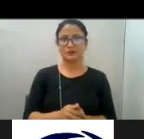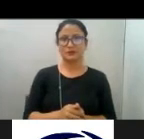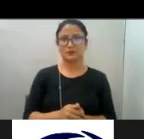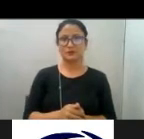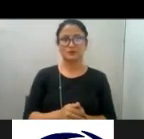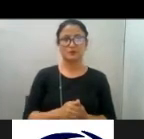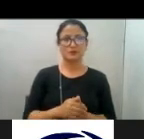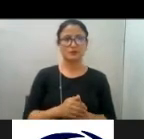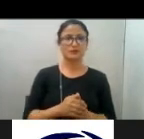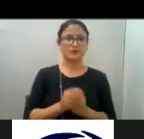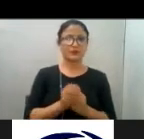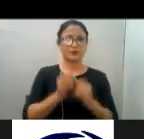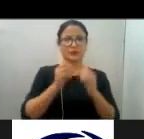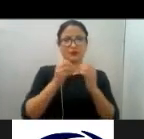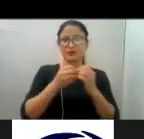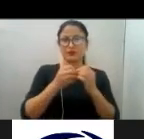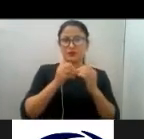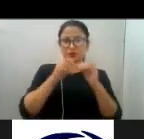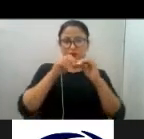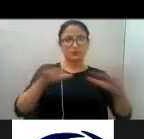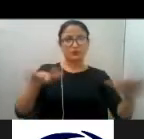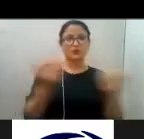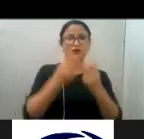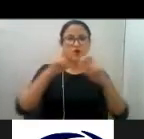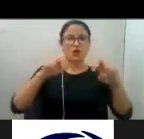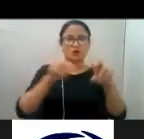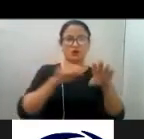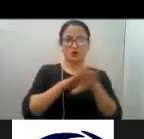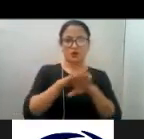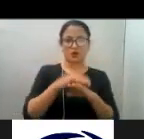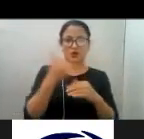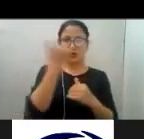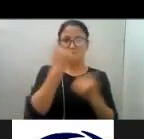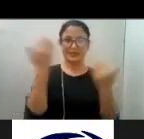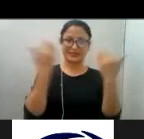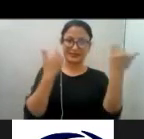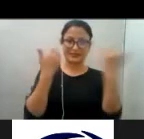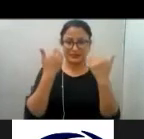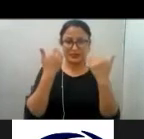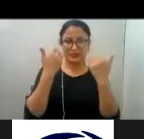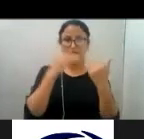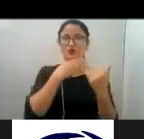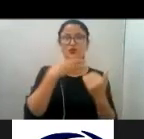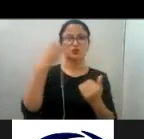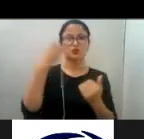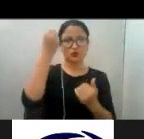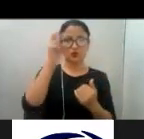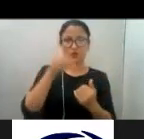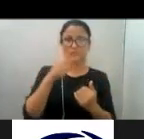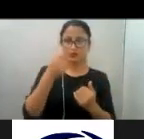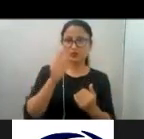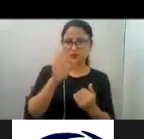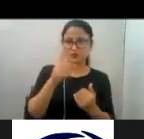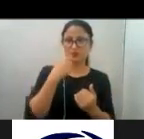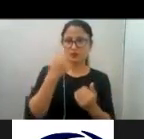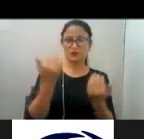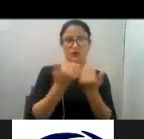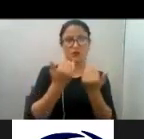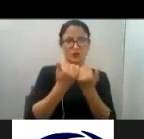अब विस्तृत रूपमा गरिएको अध्ययनहरूले लैङ्गिक हिंसामा सुसाइडको अवस्था कस्तो छ भनेर